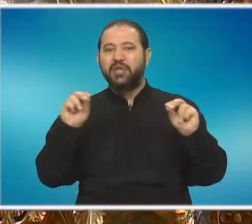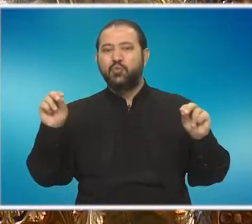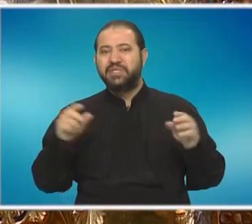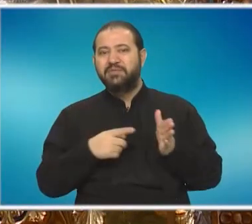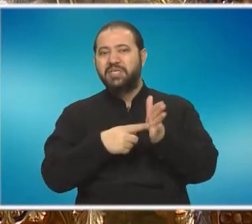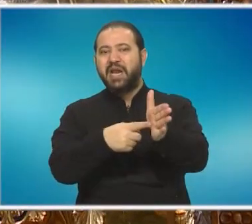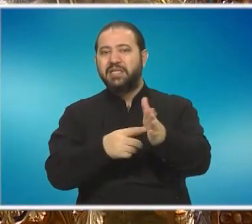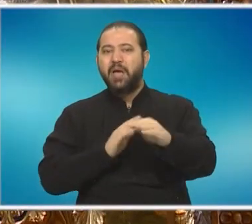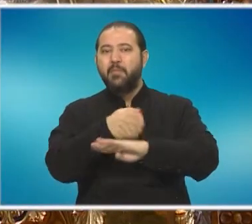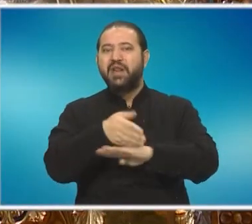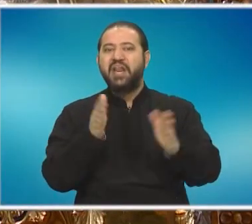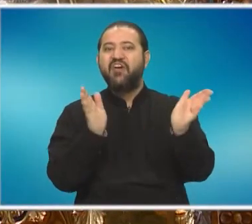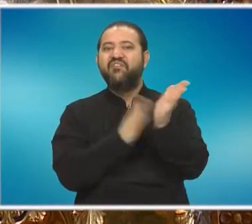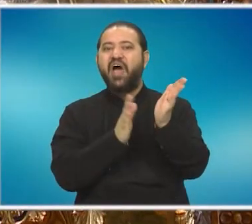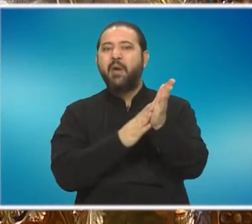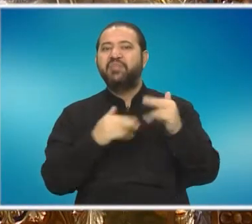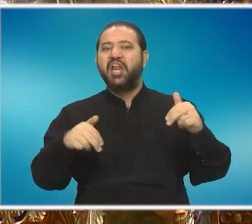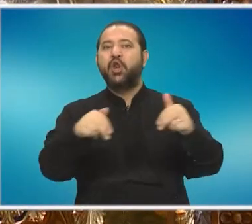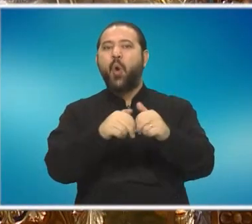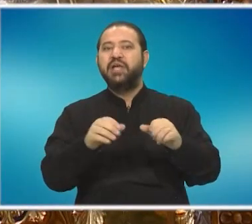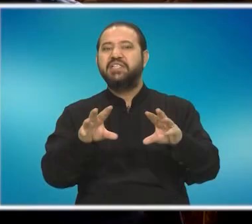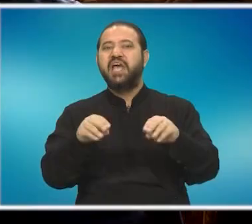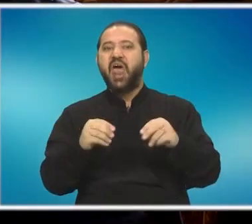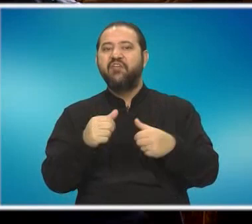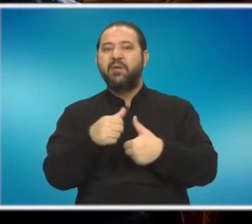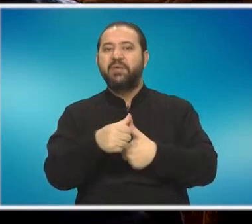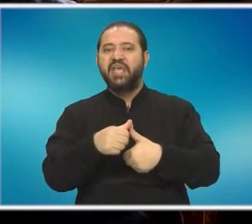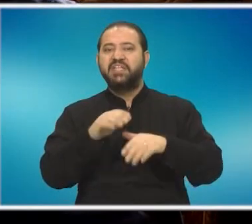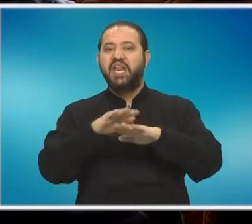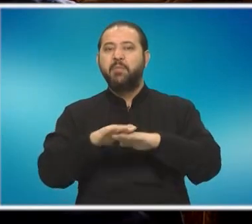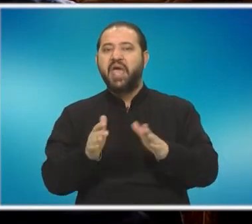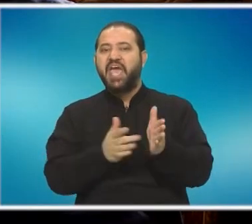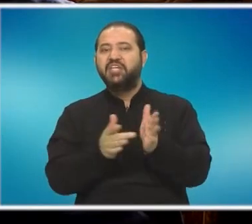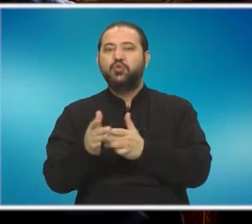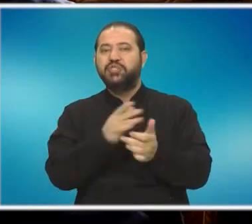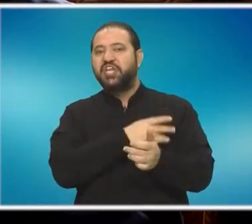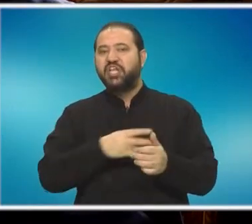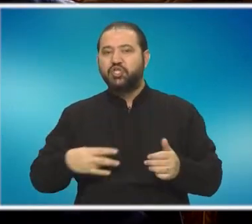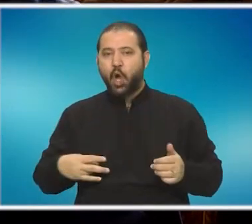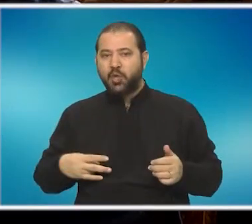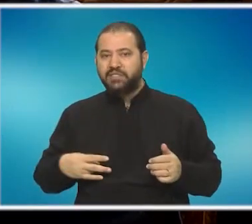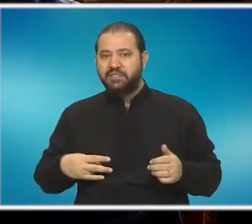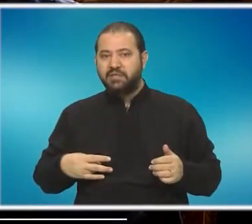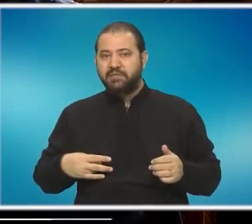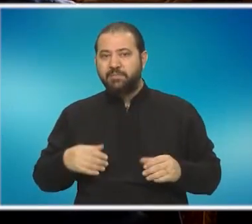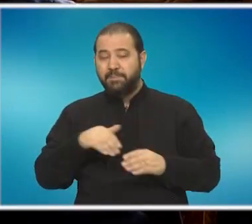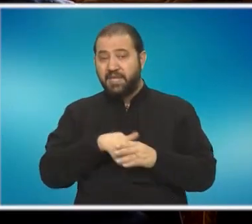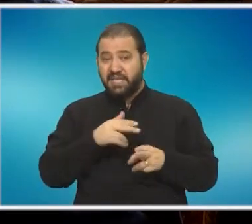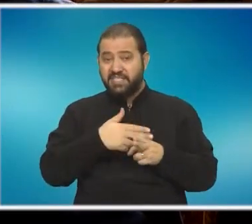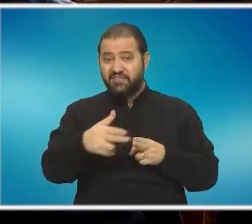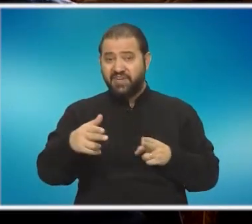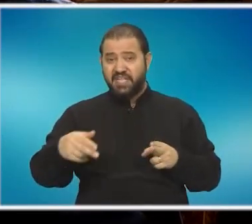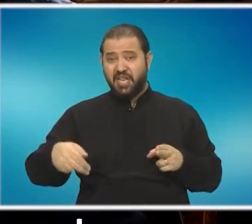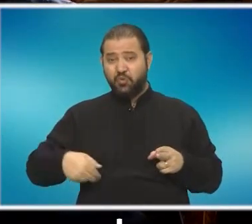fapta. Părtășia de care ne spun Sfinții Părinți cu Harul Sfântului Duh în cadrul Sfintei Liturghii trebuie să aibă